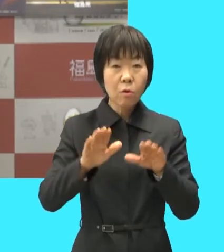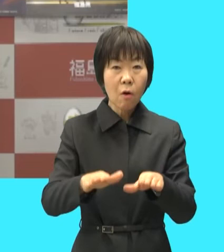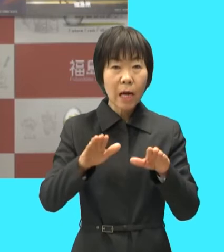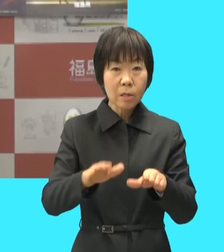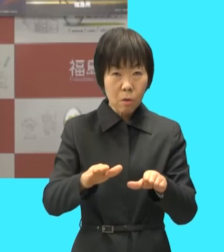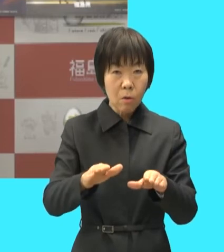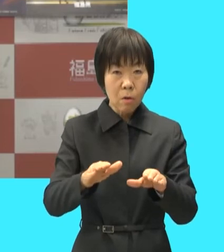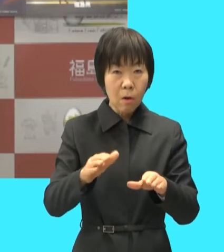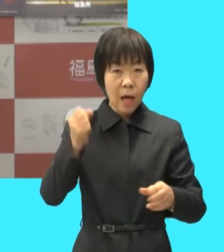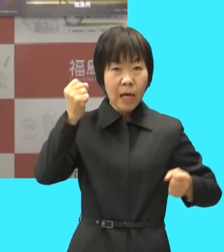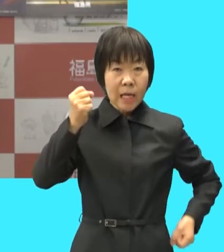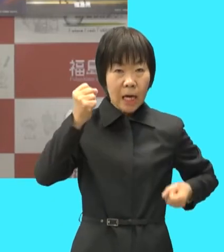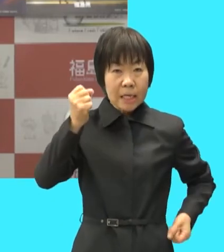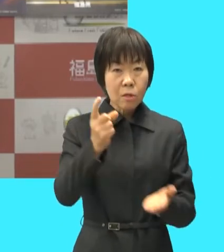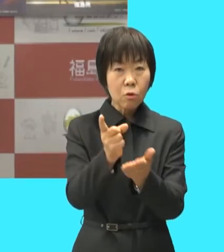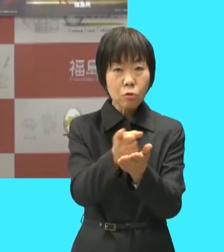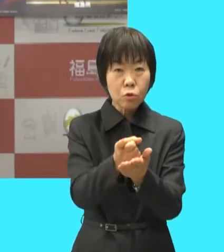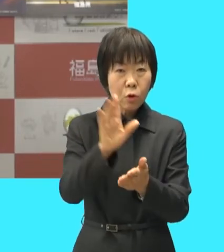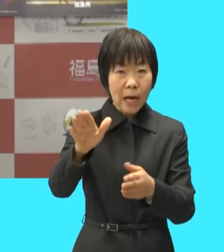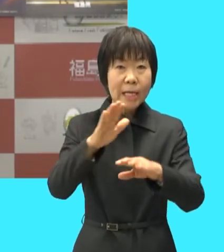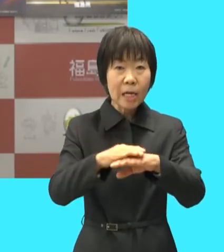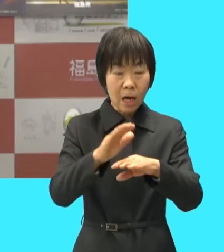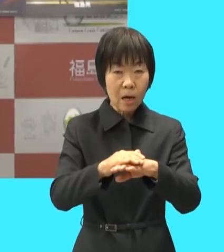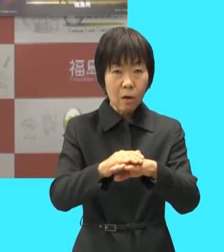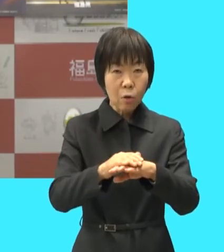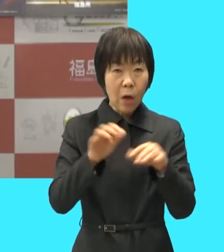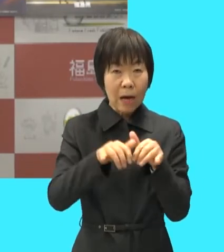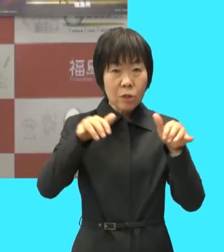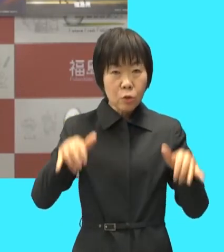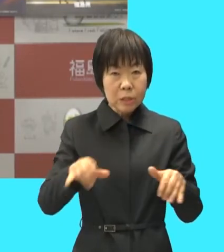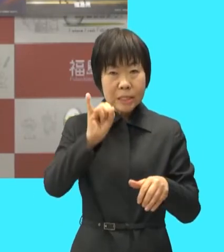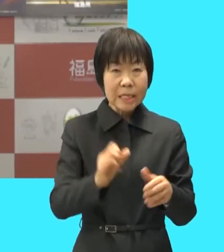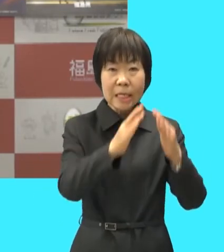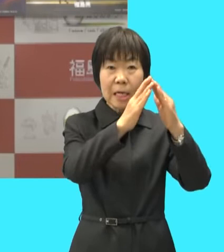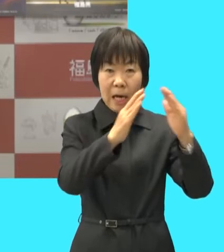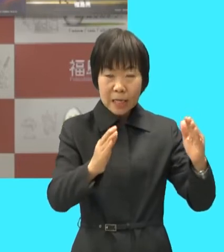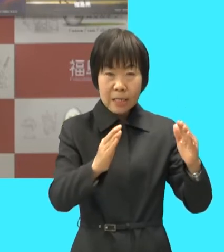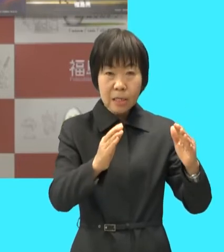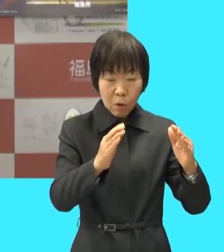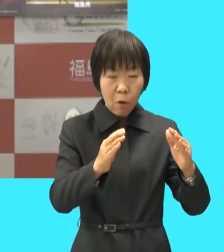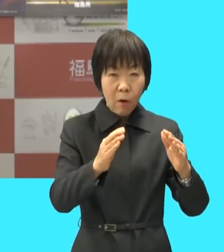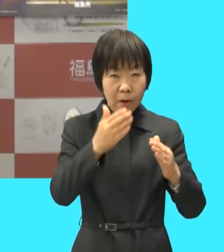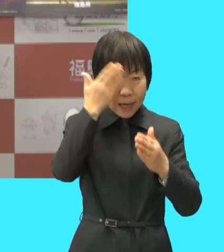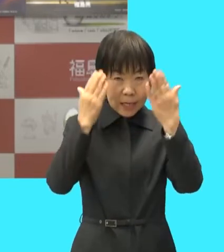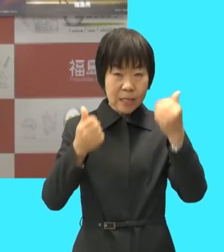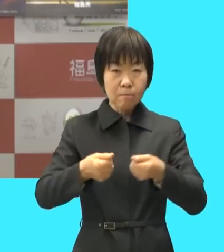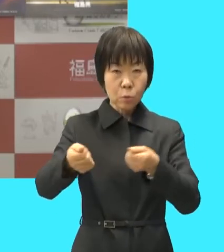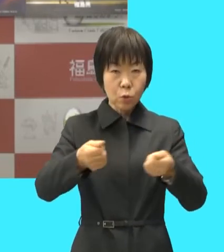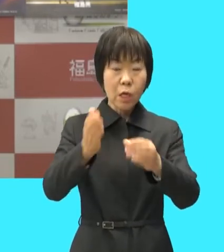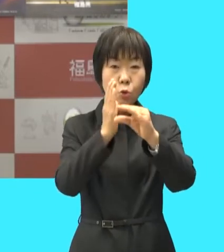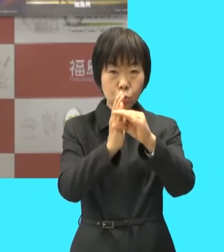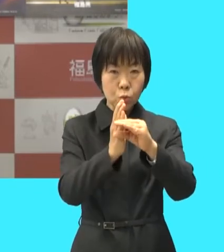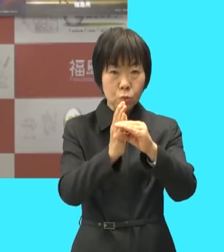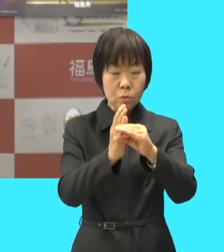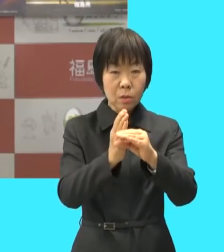火リレーのルートのあり方、これは組織委員会等と丁寧に調整をしているところでございます。各